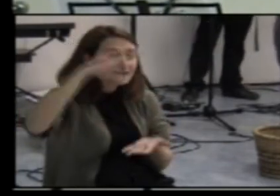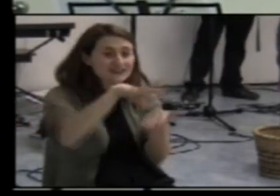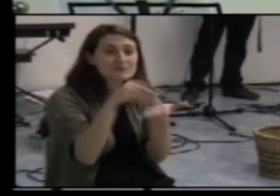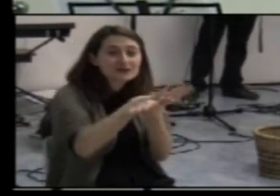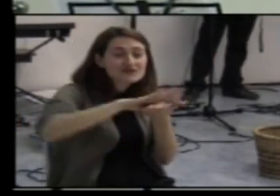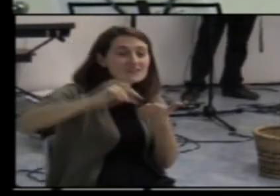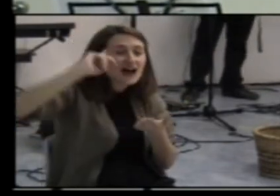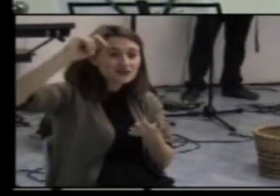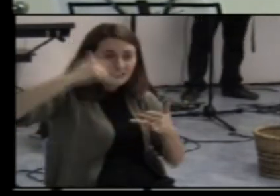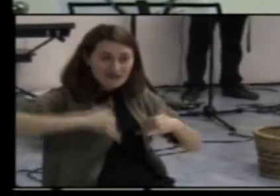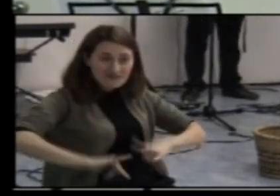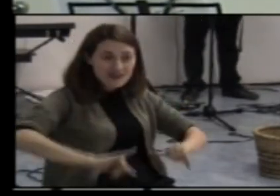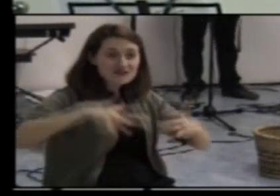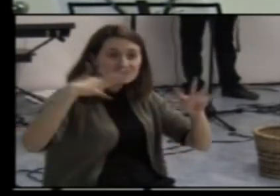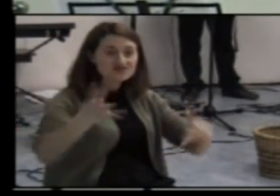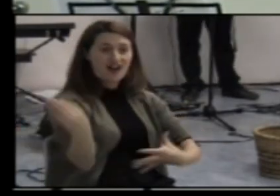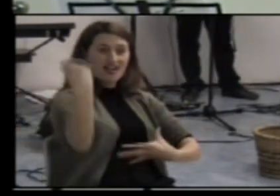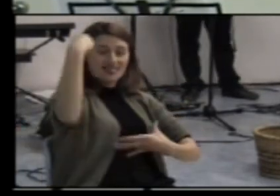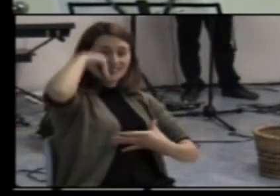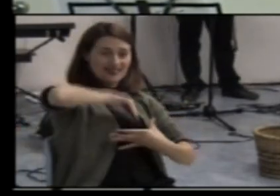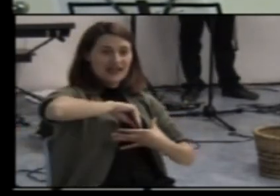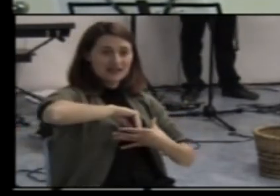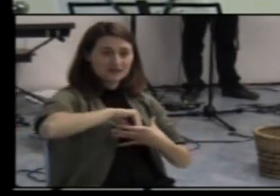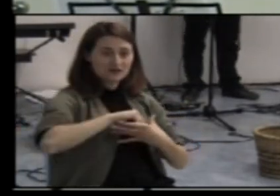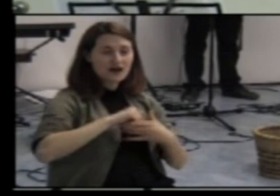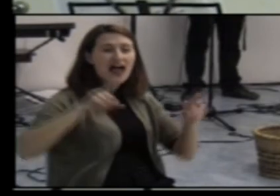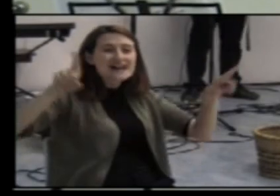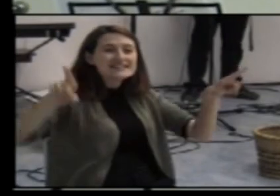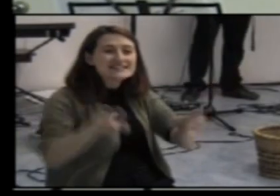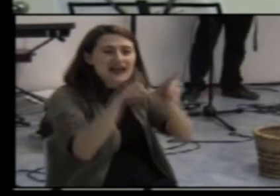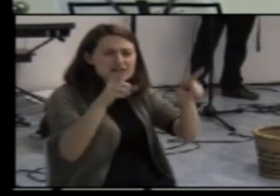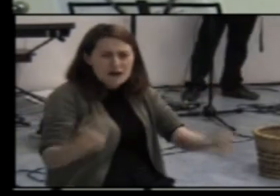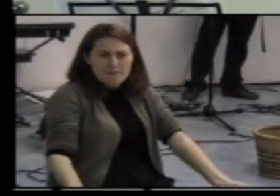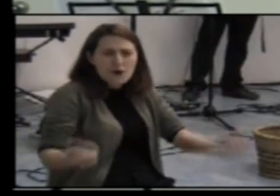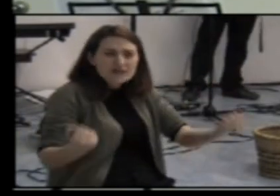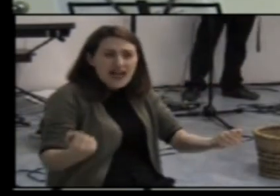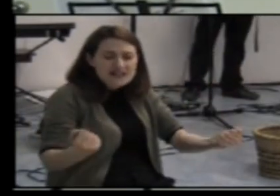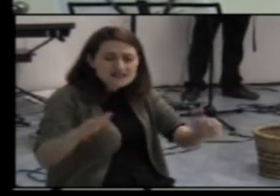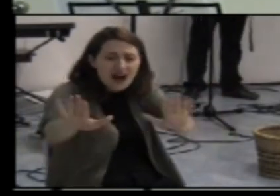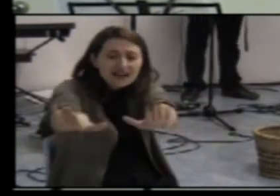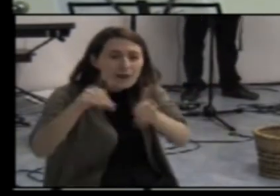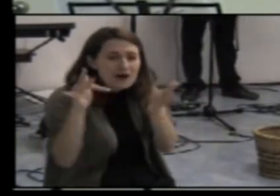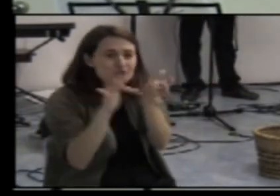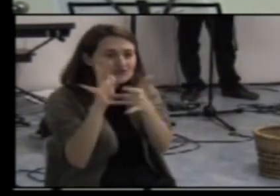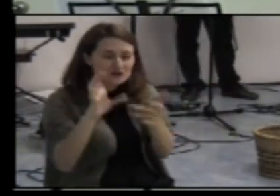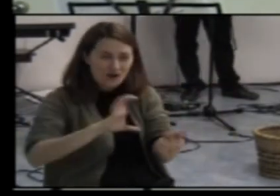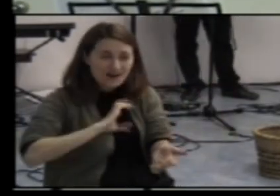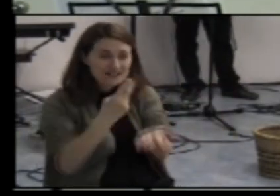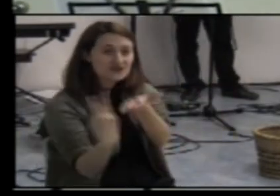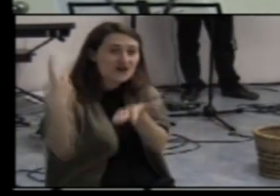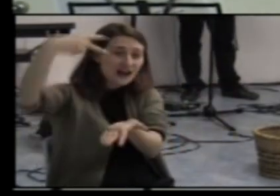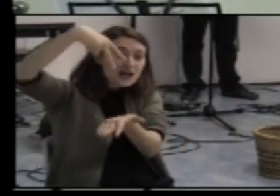che è dentro di me. La stessa potenza che ha risuscitato Gesù Cristo dai